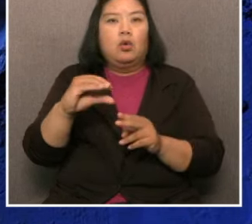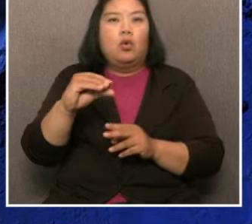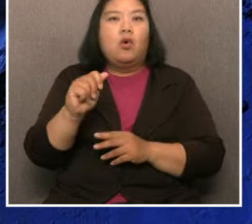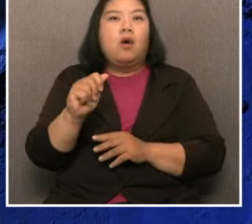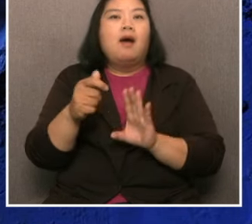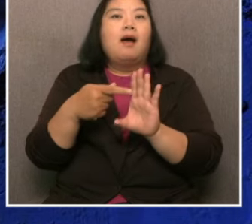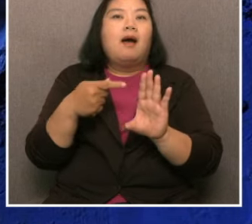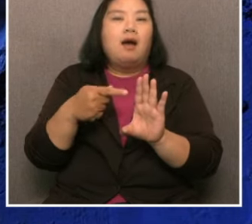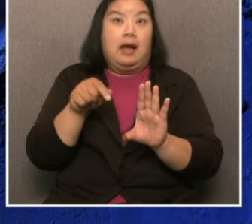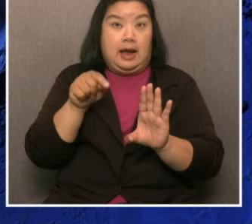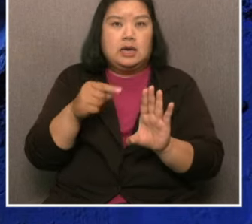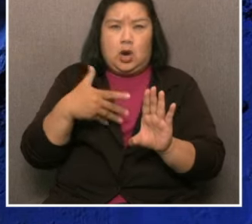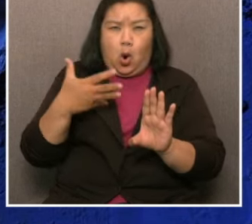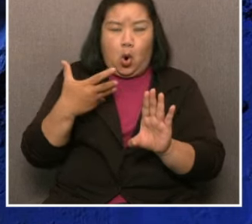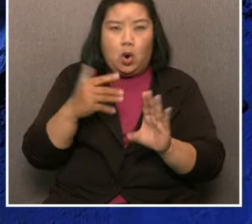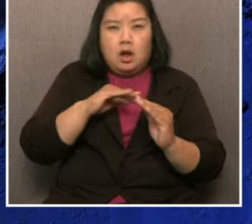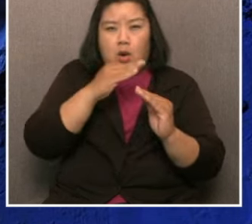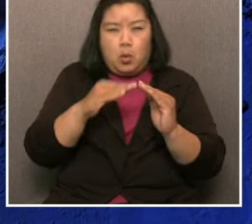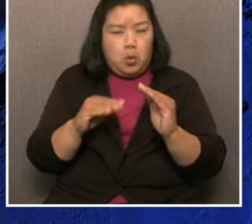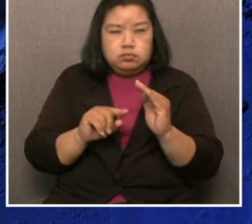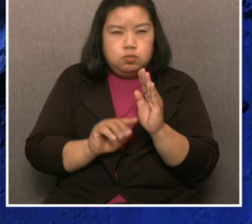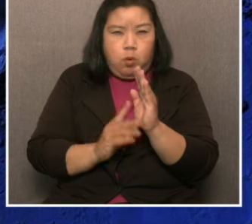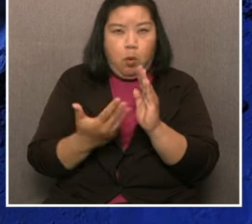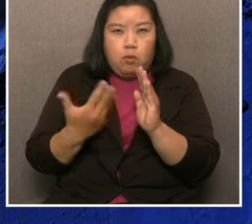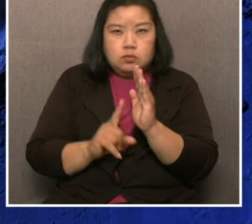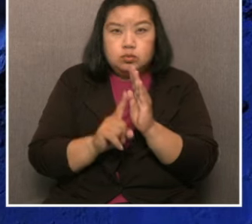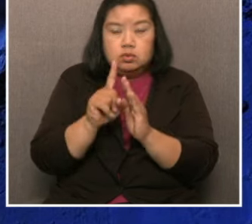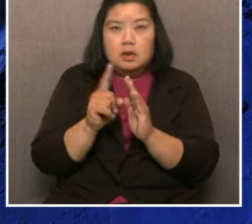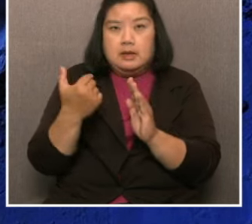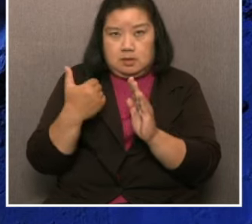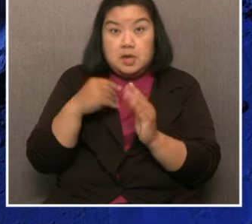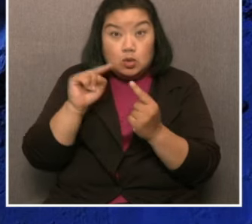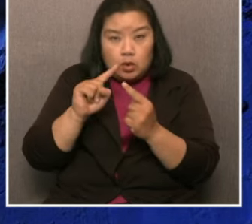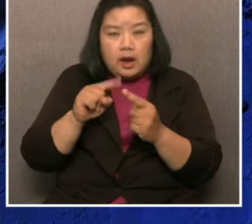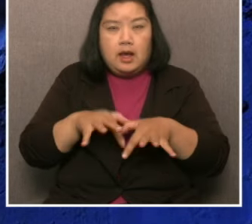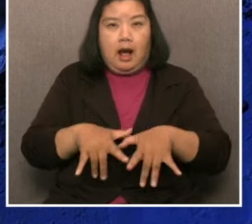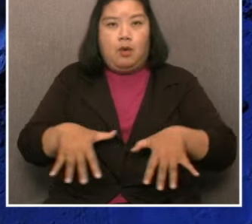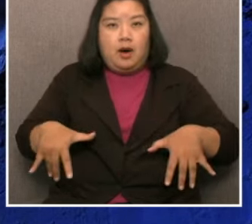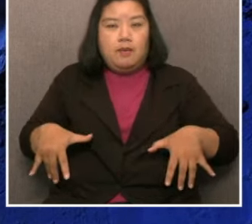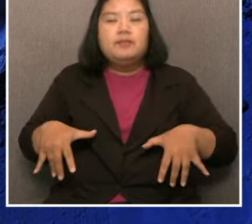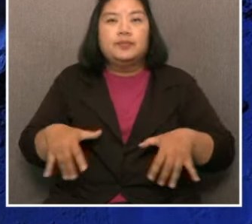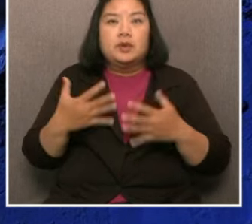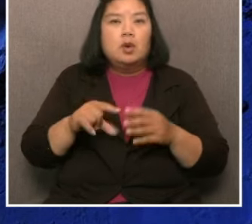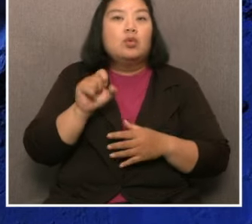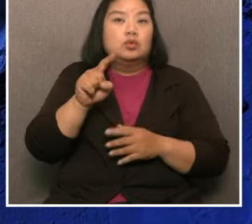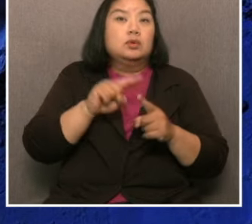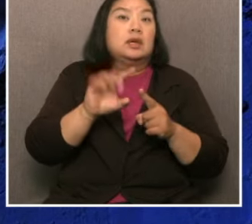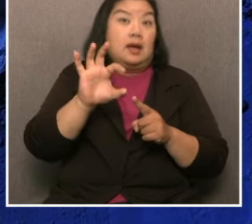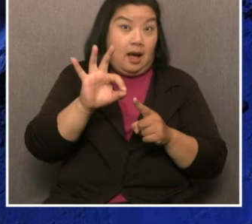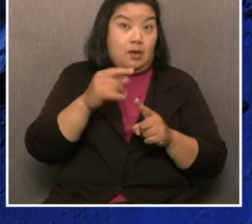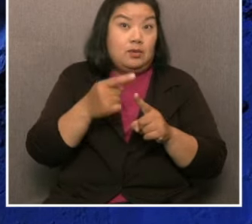ที่มีขนาดใหญ่ที่สุดในโลกครอบคลุมครึ่งหนึ่งของเกาะฮาวายค่ะเมื่อวันศุกร์ที่ 9กุมภาพันธ์เวลา